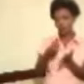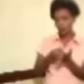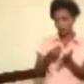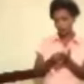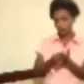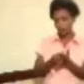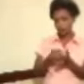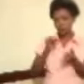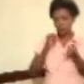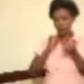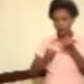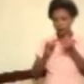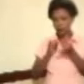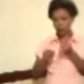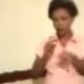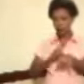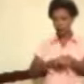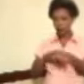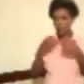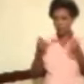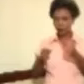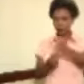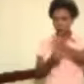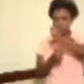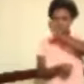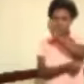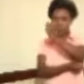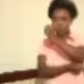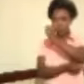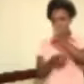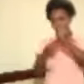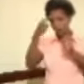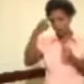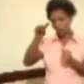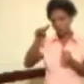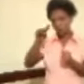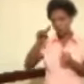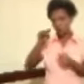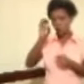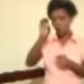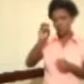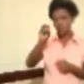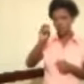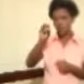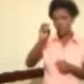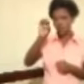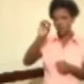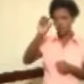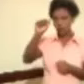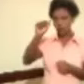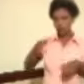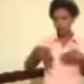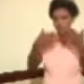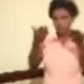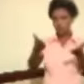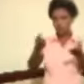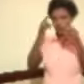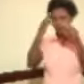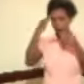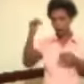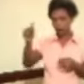tendait que, en question de support budgétaire, que, et international là, l'a traîné pied pour le bail. Et